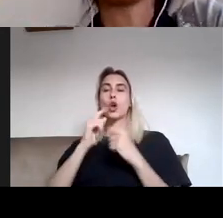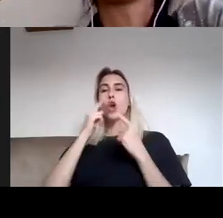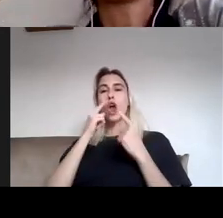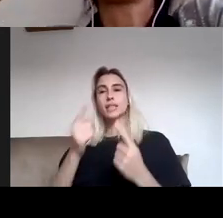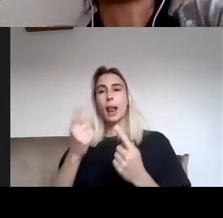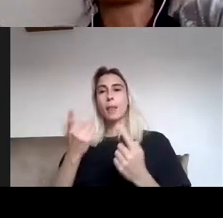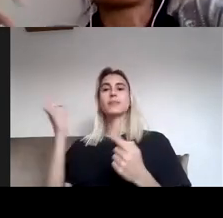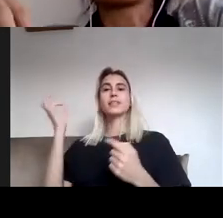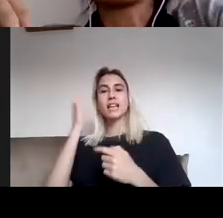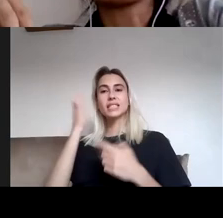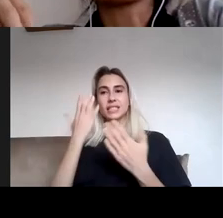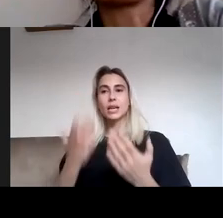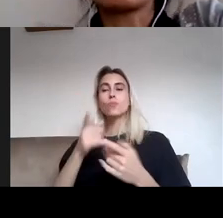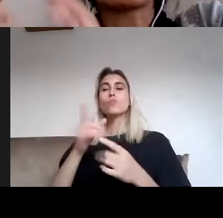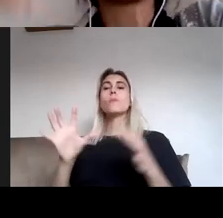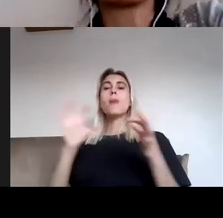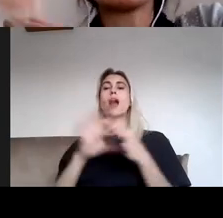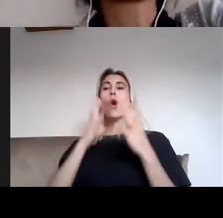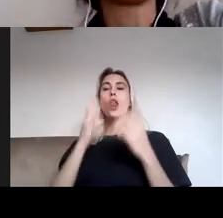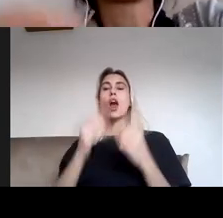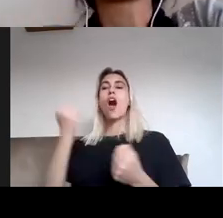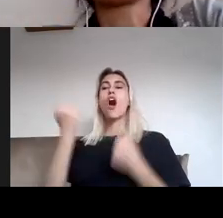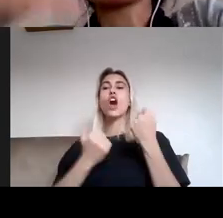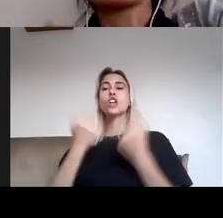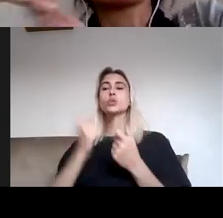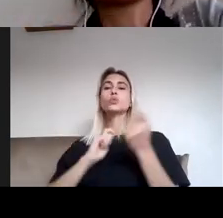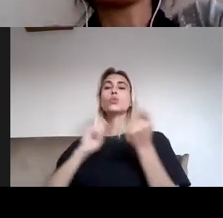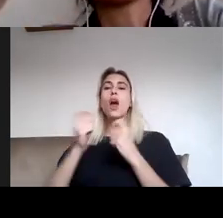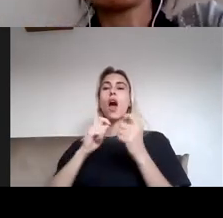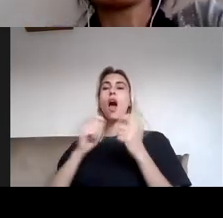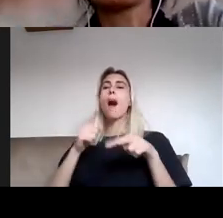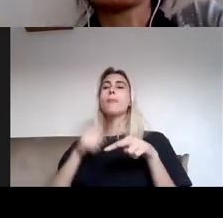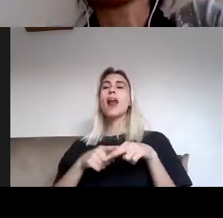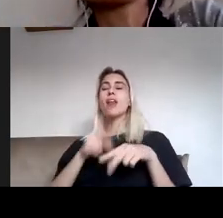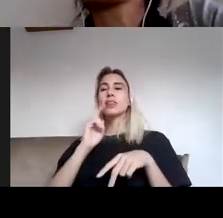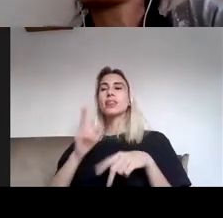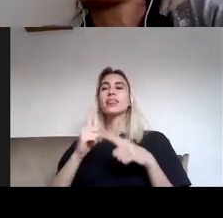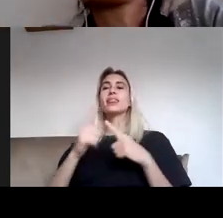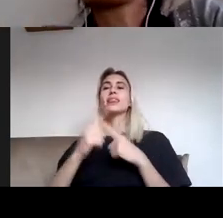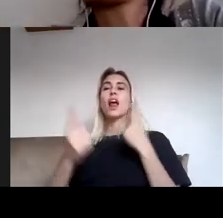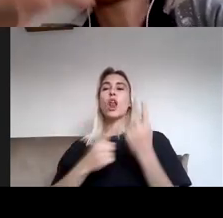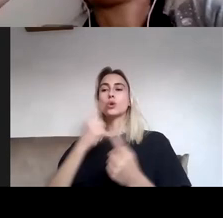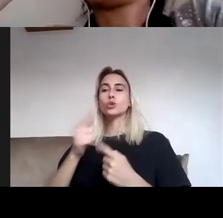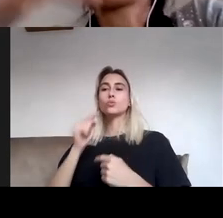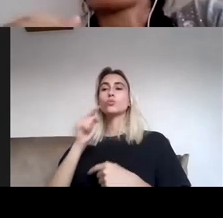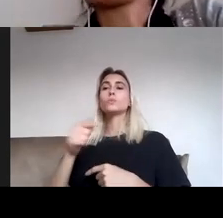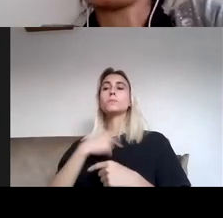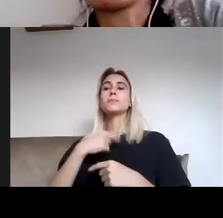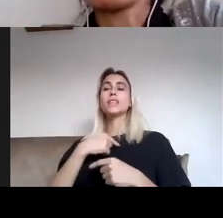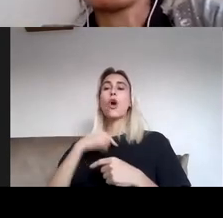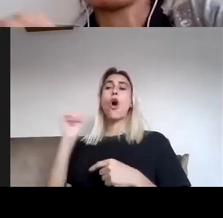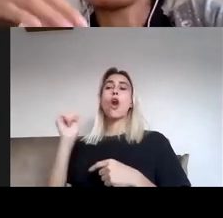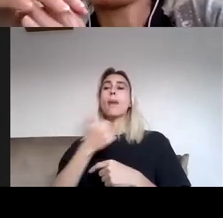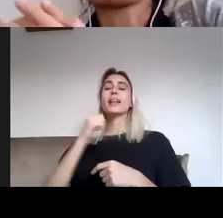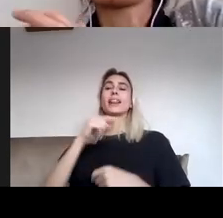sistemler, buna bağlı olmak üzere araçlardaki kullanılan aparatlardaki teknolojiler bu bizi önemli